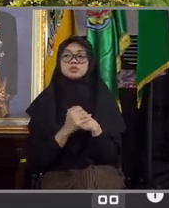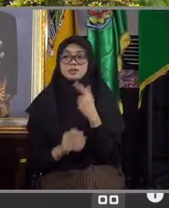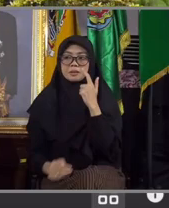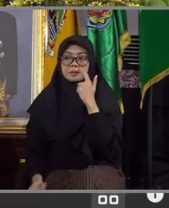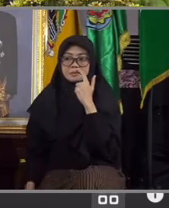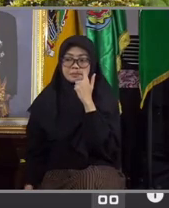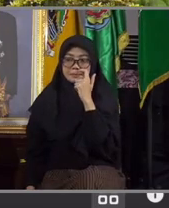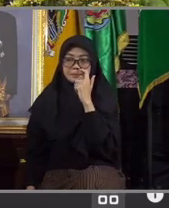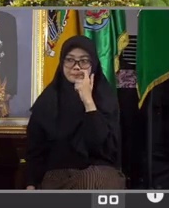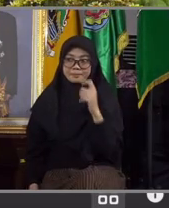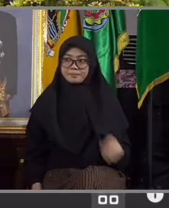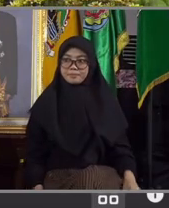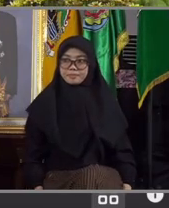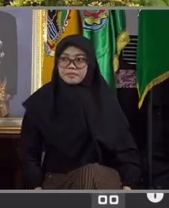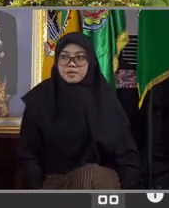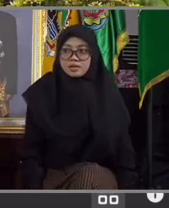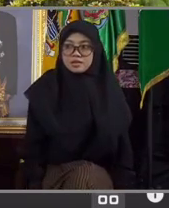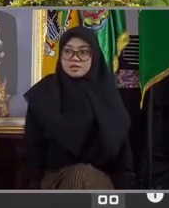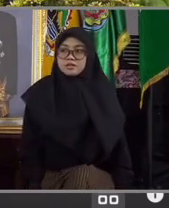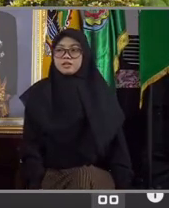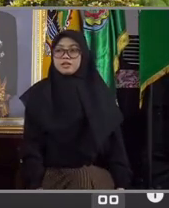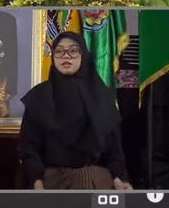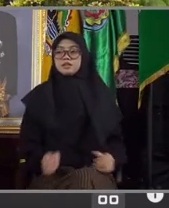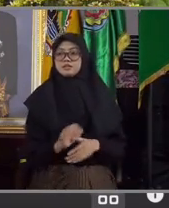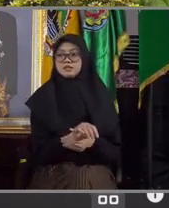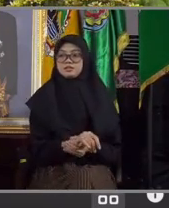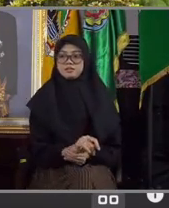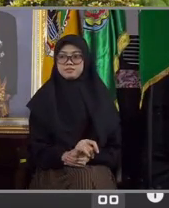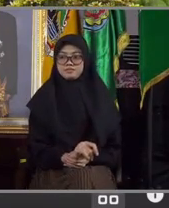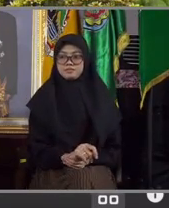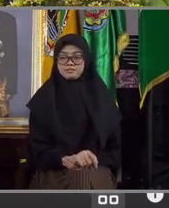Ki anake sapa malah dijak turu.